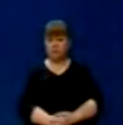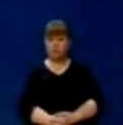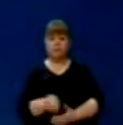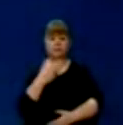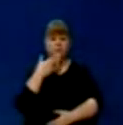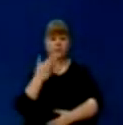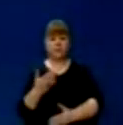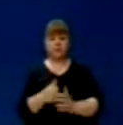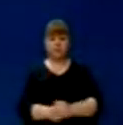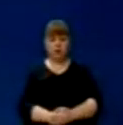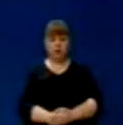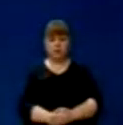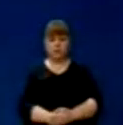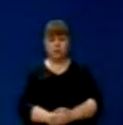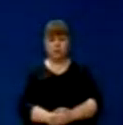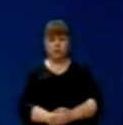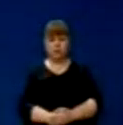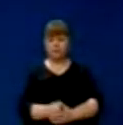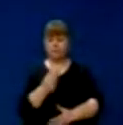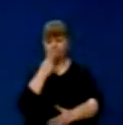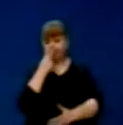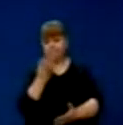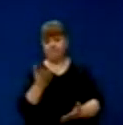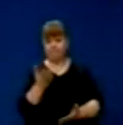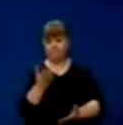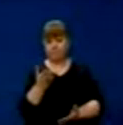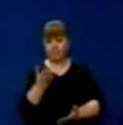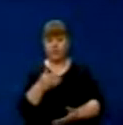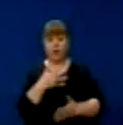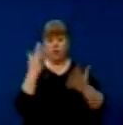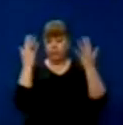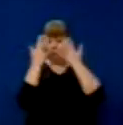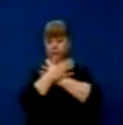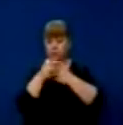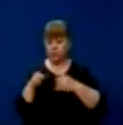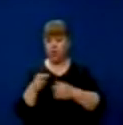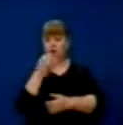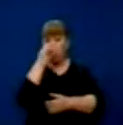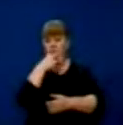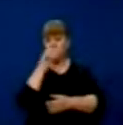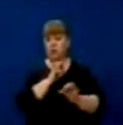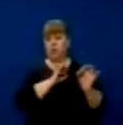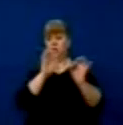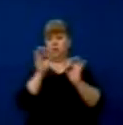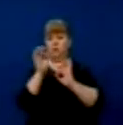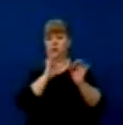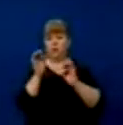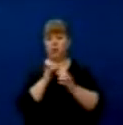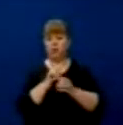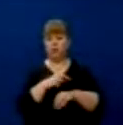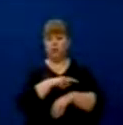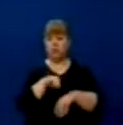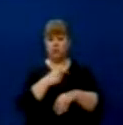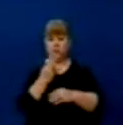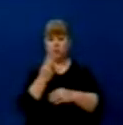Faleminderit. Ajo që është pak e habitshme është që këto barë në siguru 2 orë pas shtrurjes